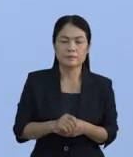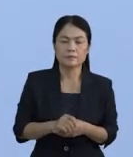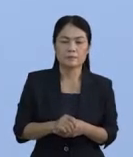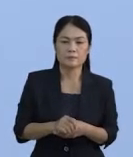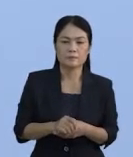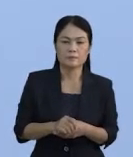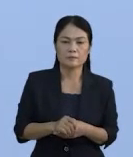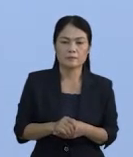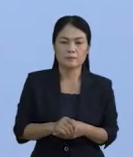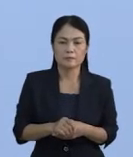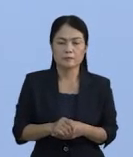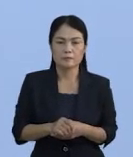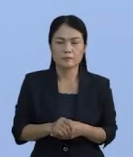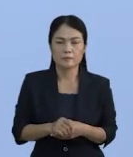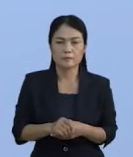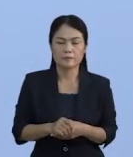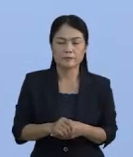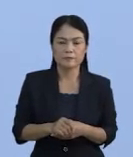cái này nhì